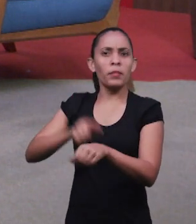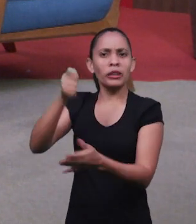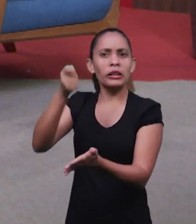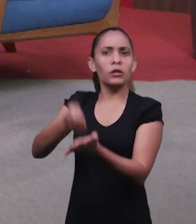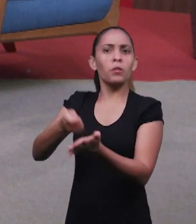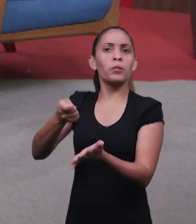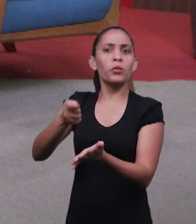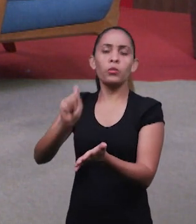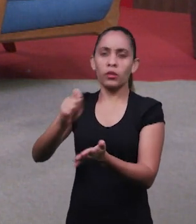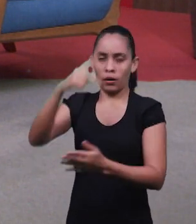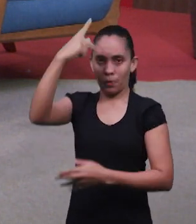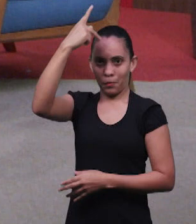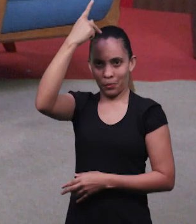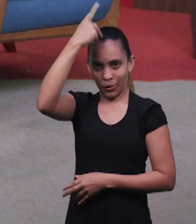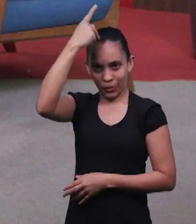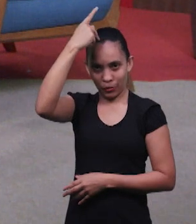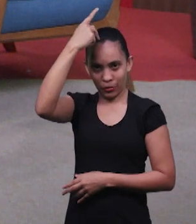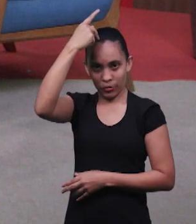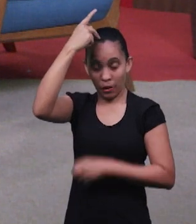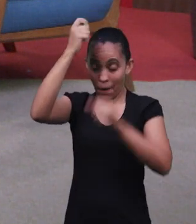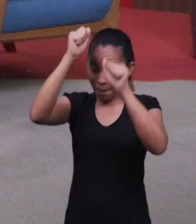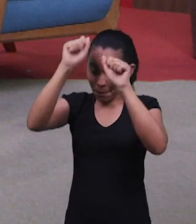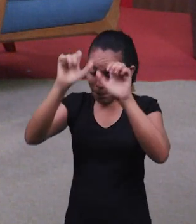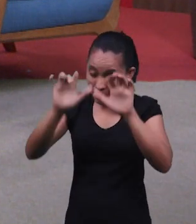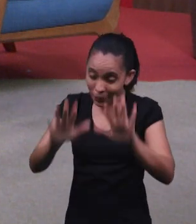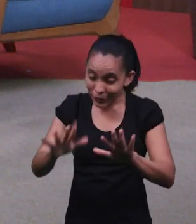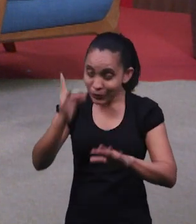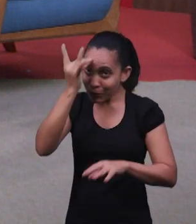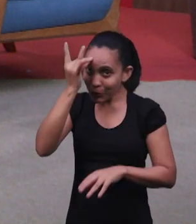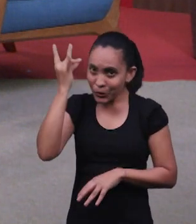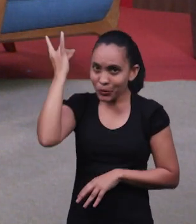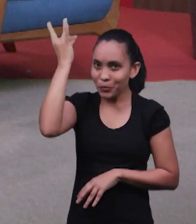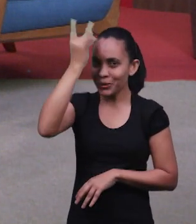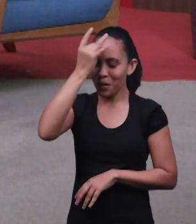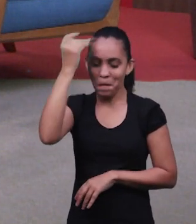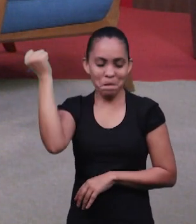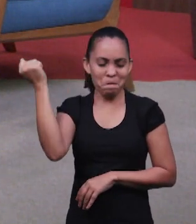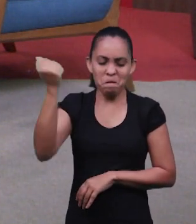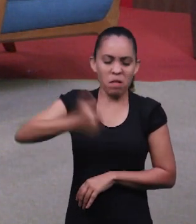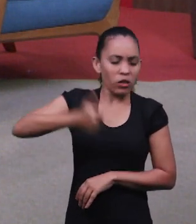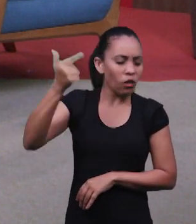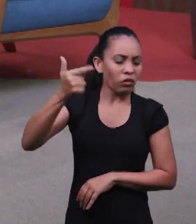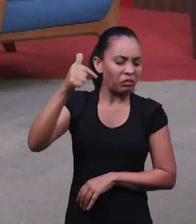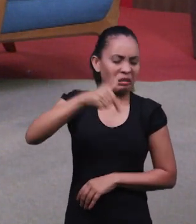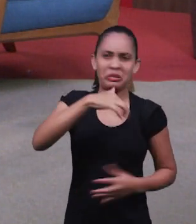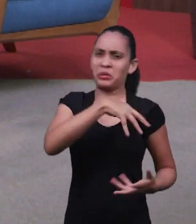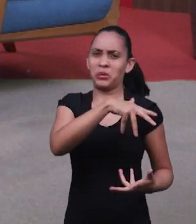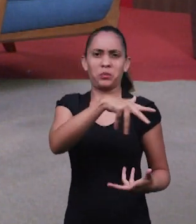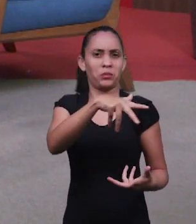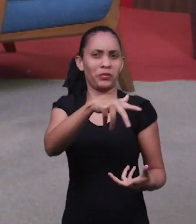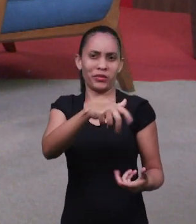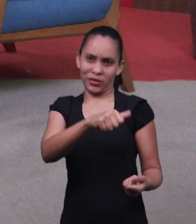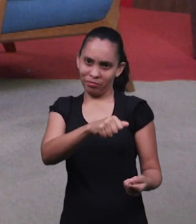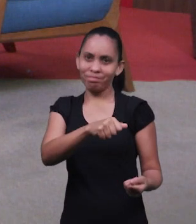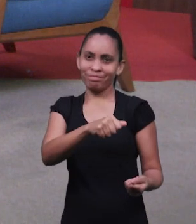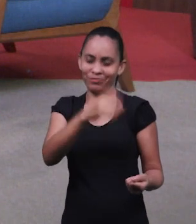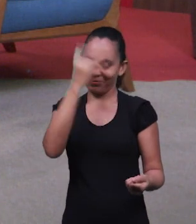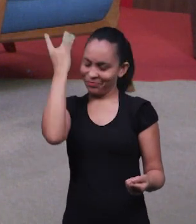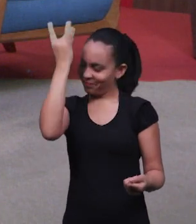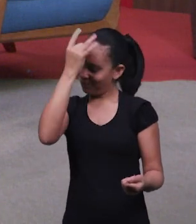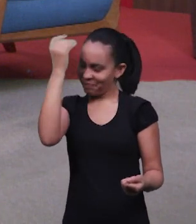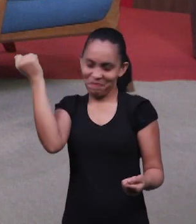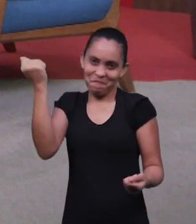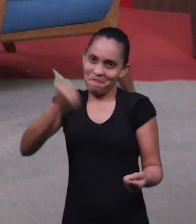qui s'est accompli au jour de la Pentecôte. Donc, ce versement du Saint-Esprit, la bénédiction du Saint-Esprit est meilleure que n'importe quel plaisir de cette